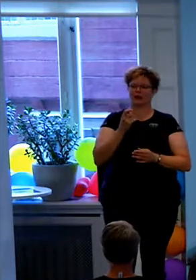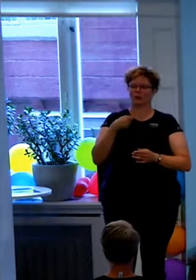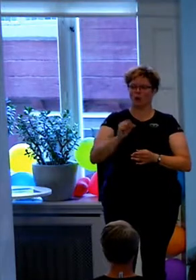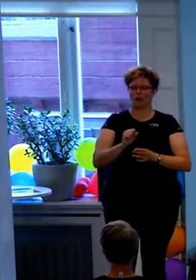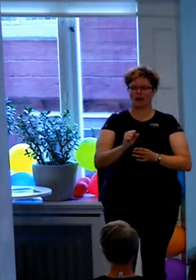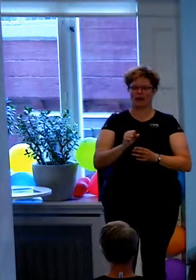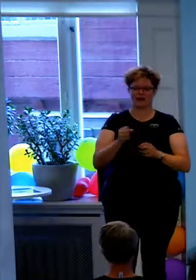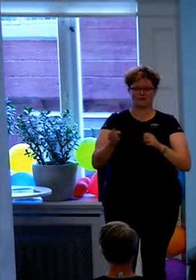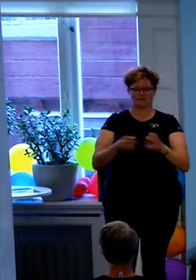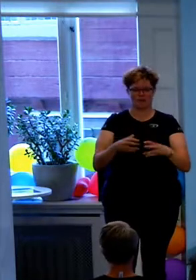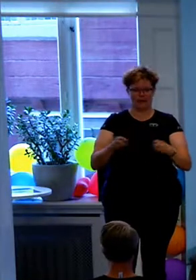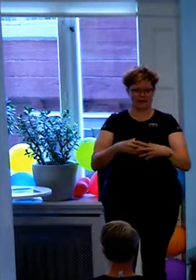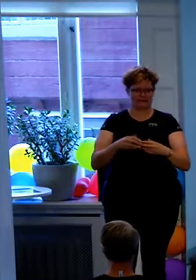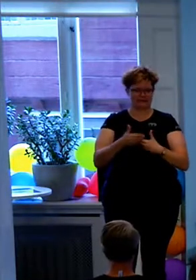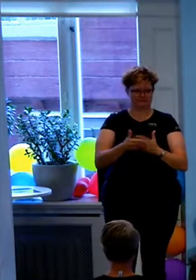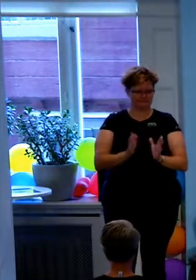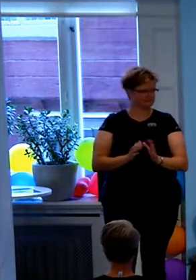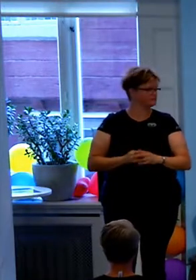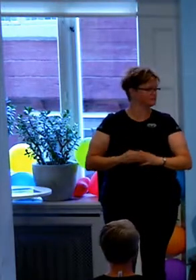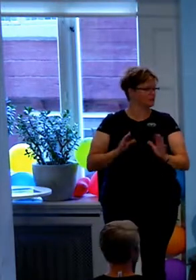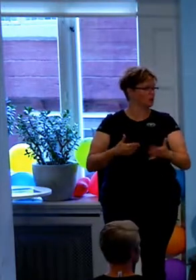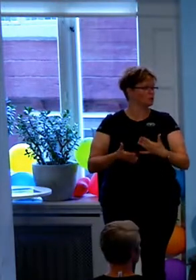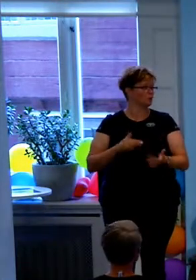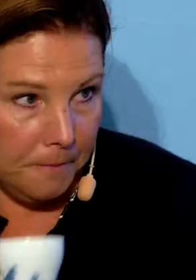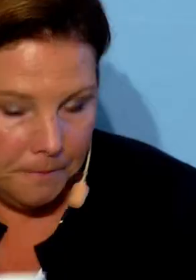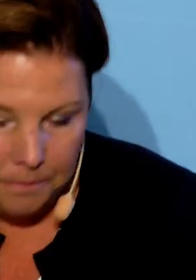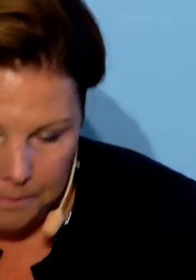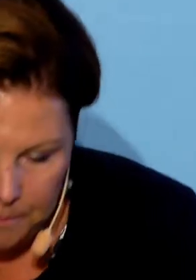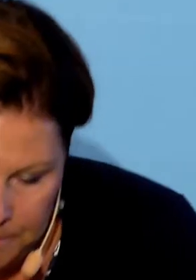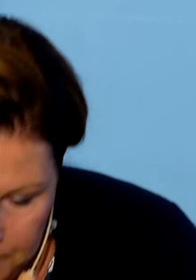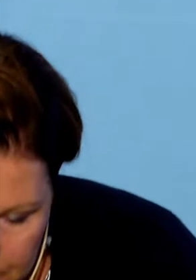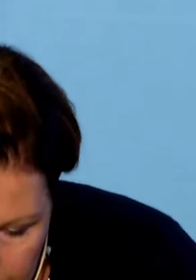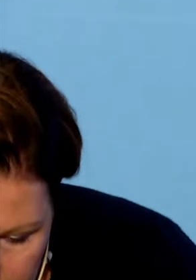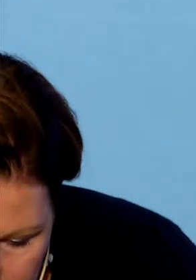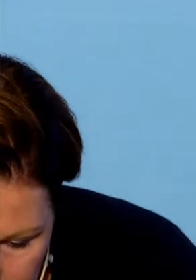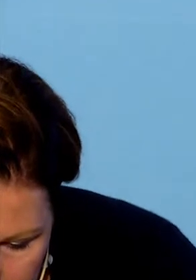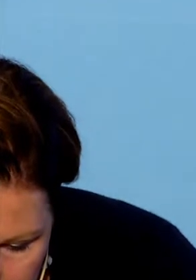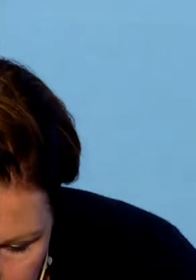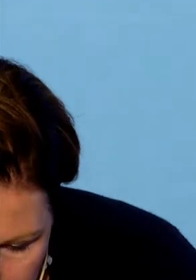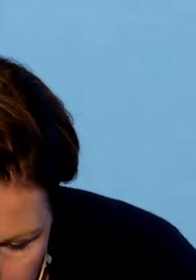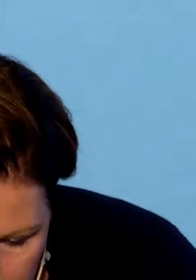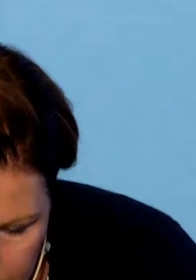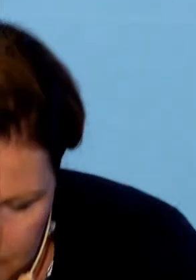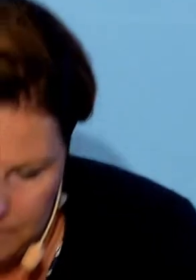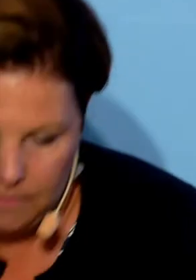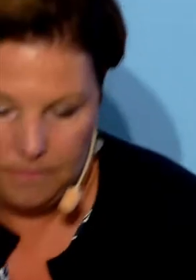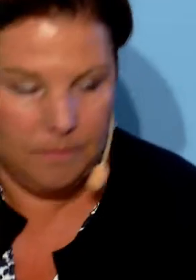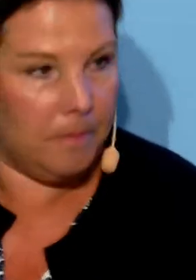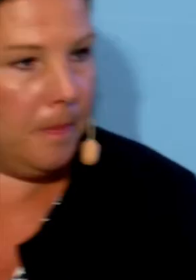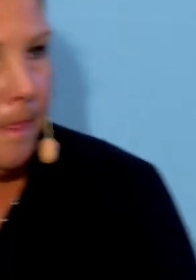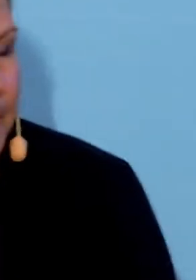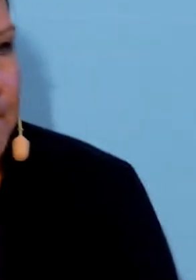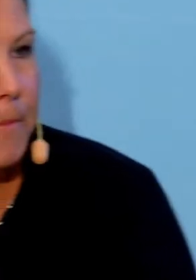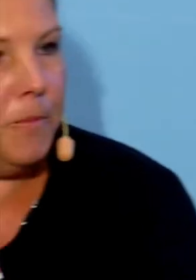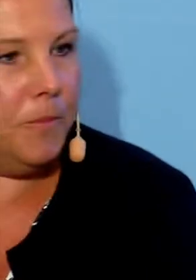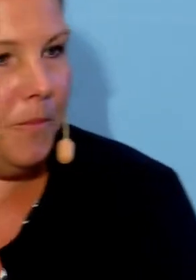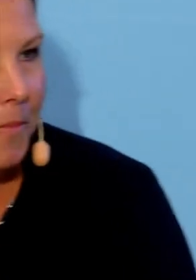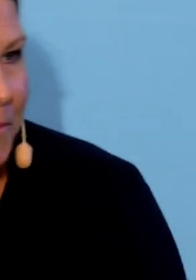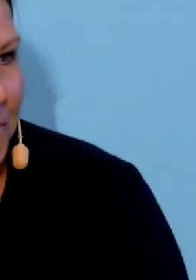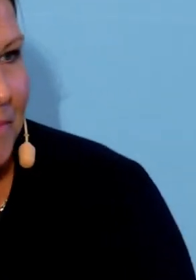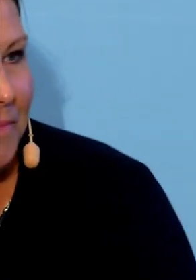kartongförpackningar för flytande livsmedel. Och har gjort så sedan 1952 i Lund. Så där är jag boendes och